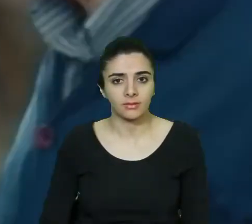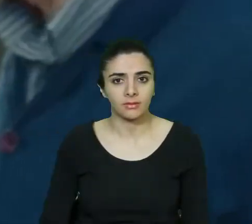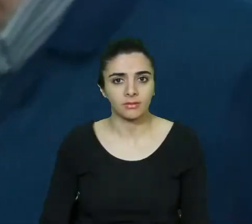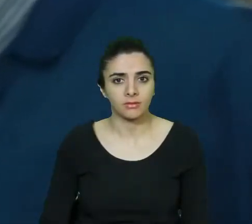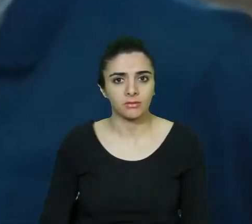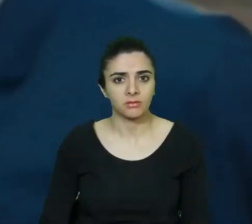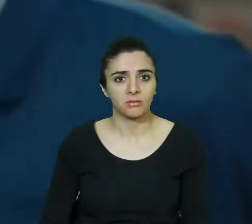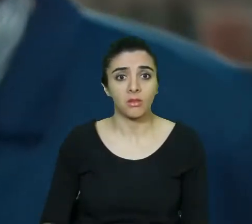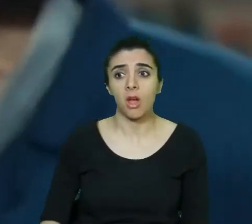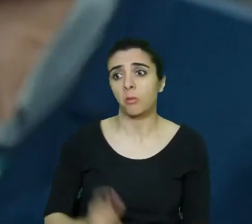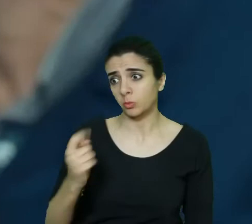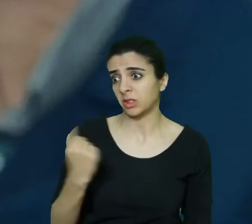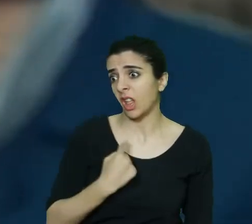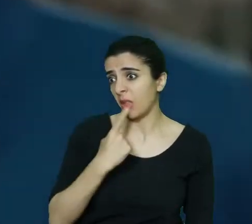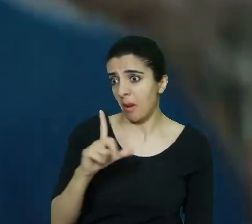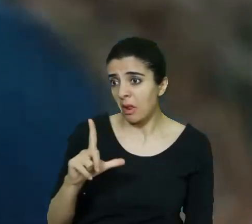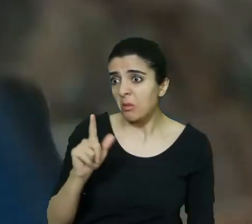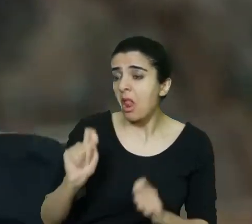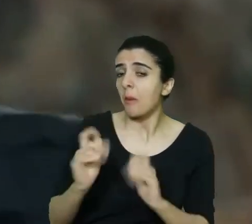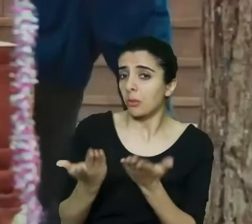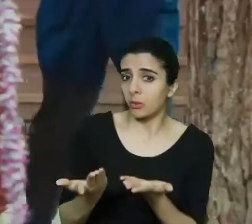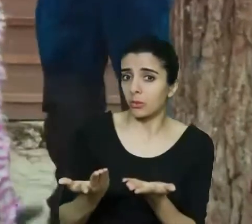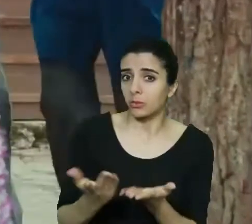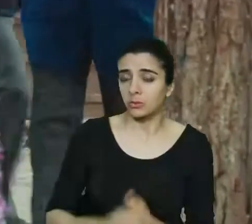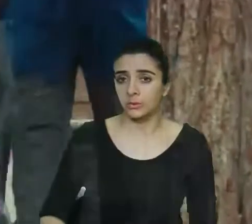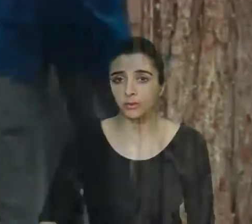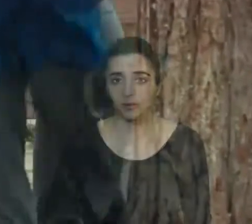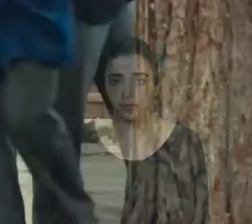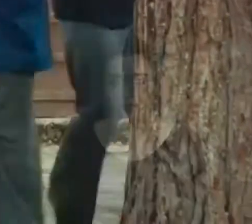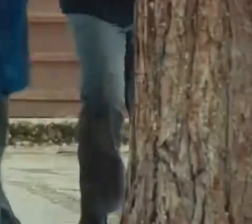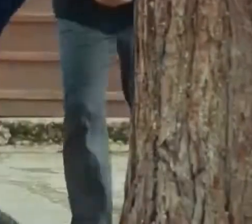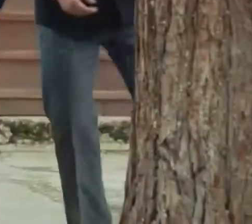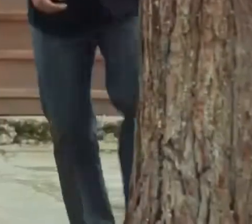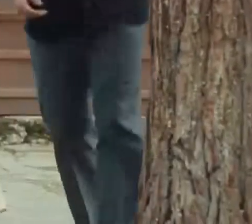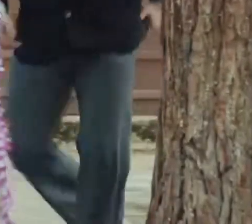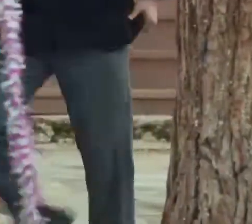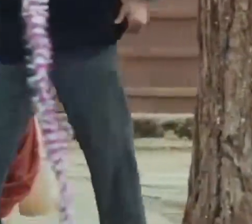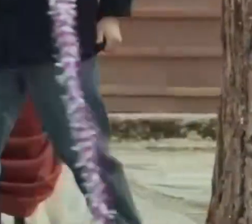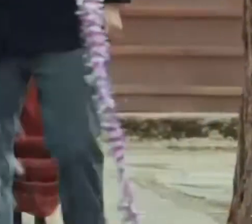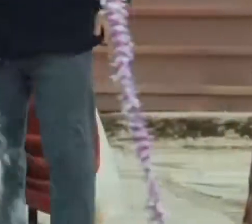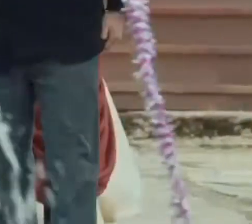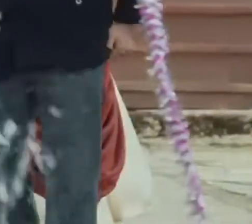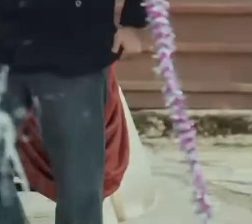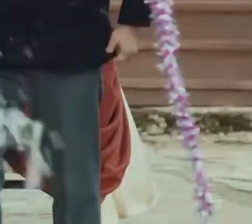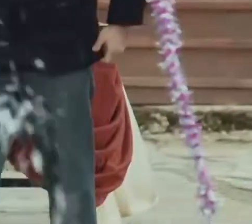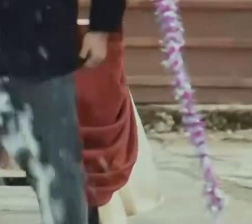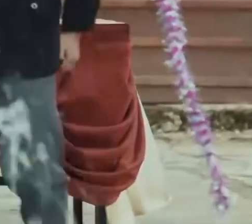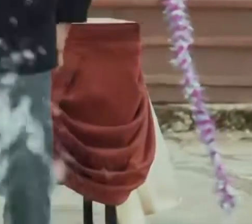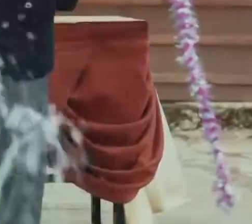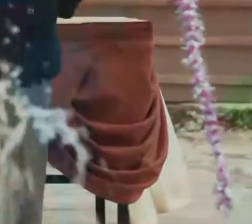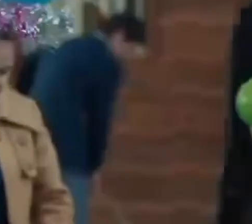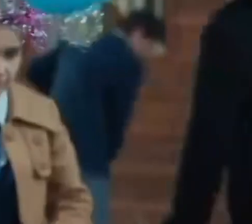Bunlar da bir şey demeden yapmıyorlar ya. Sefer şaşkın atıştırdıklarını çiğnerken peşi sıra seyirtti. Diğer öğretmenler de yardım